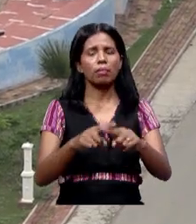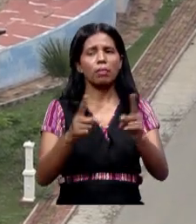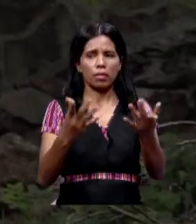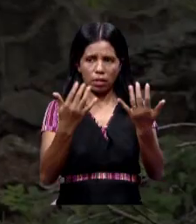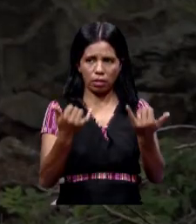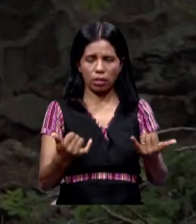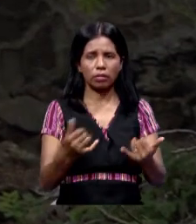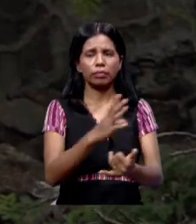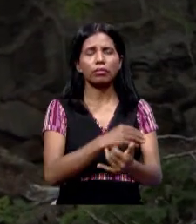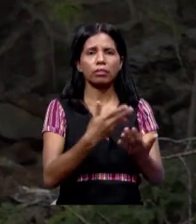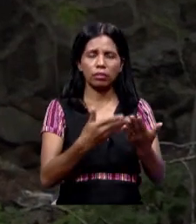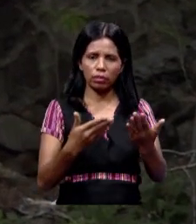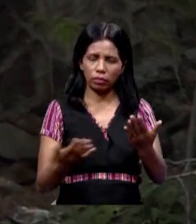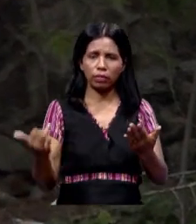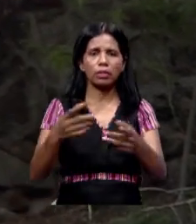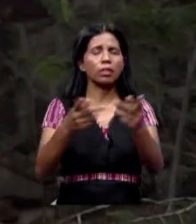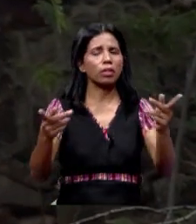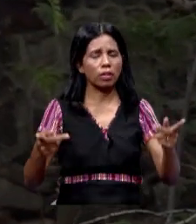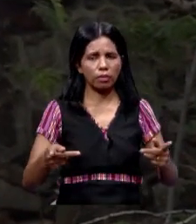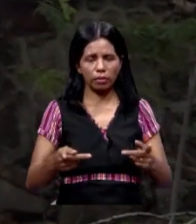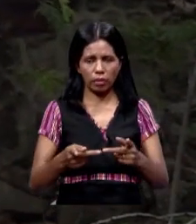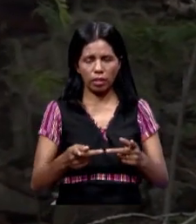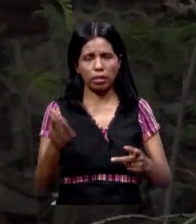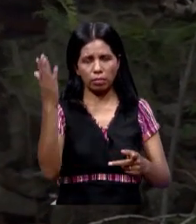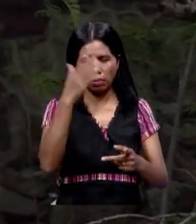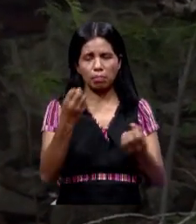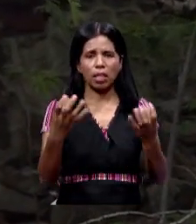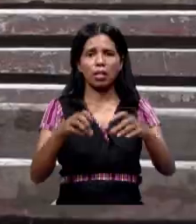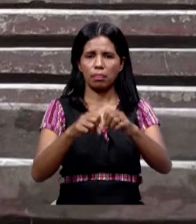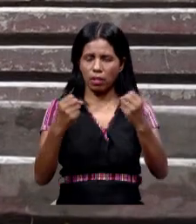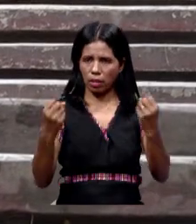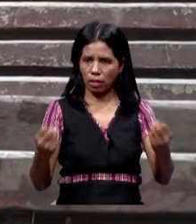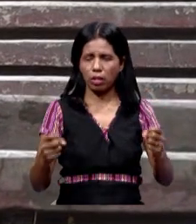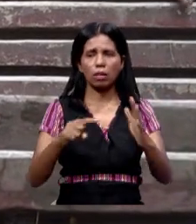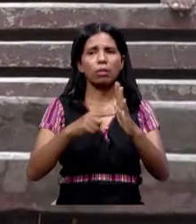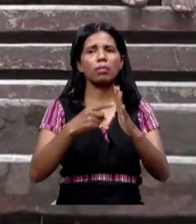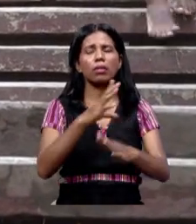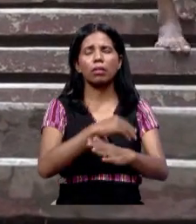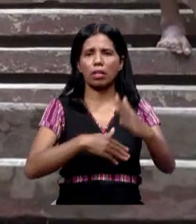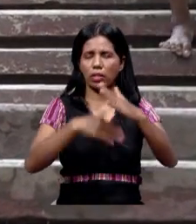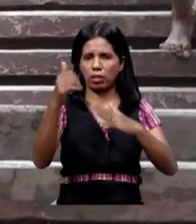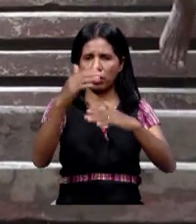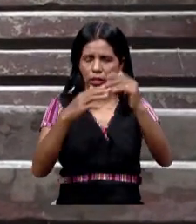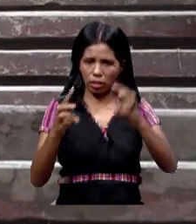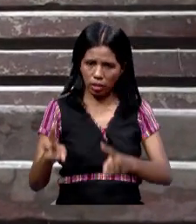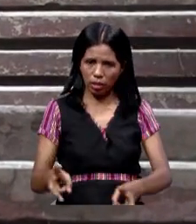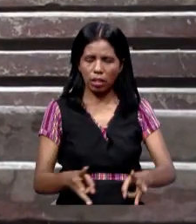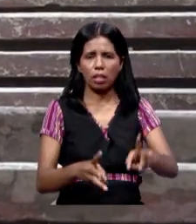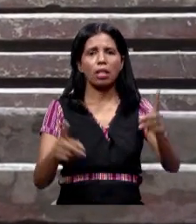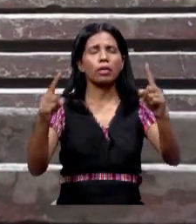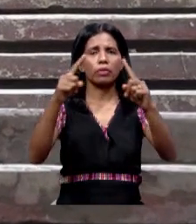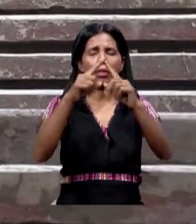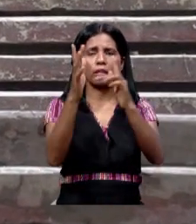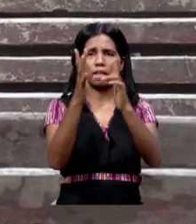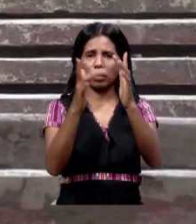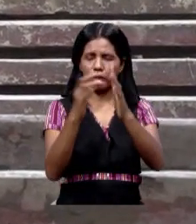ne, facilidade ia fatin turístico famoso ne, barak at ona. Hahu husi infraestrutura, dalang atubato Cristo